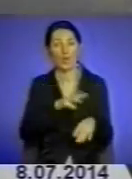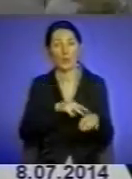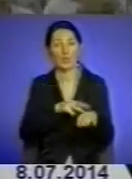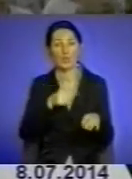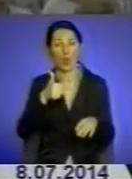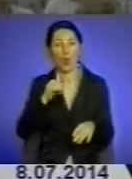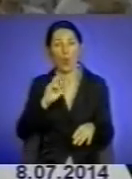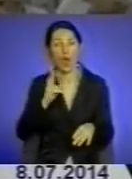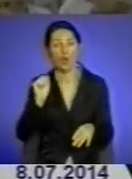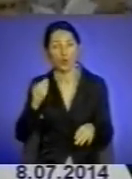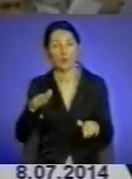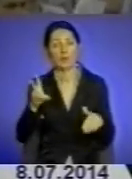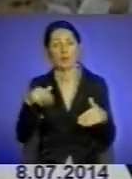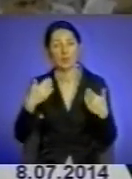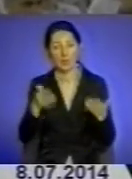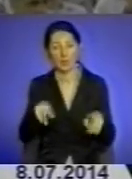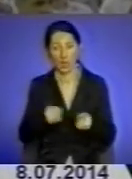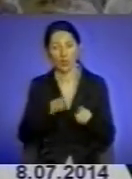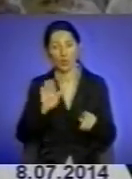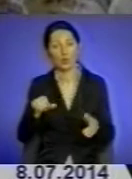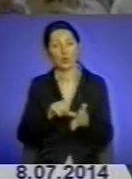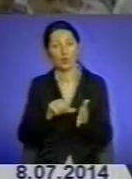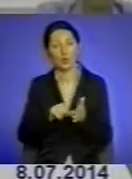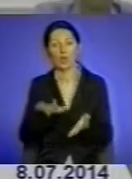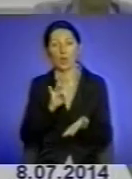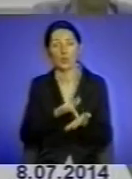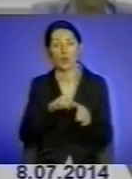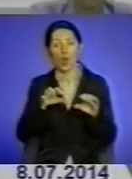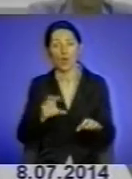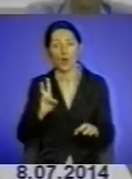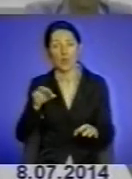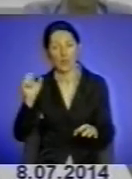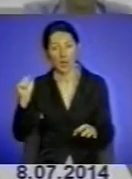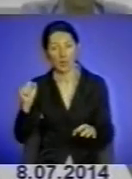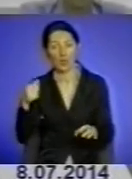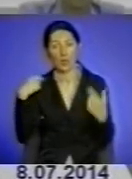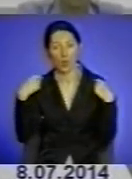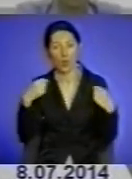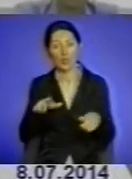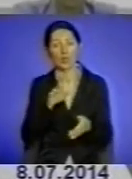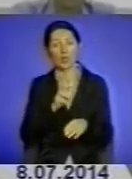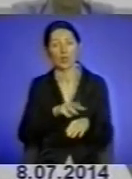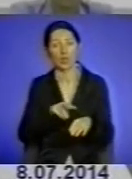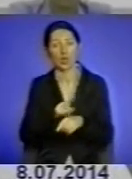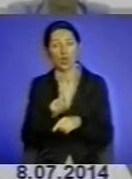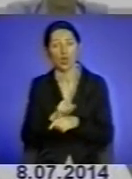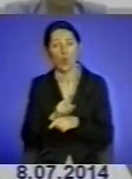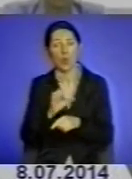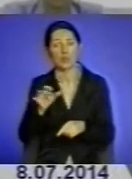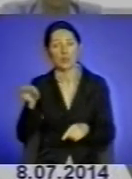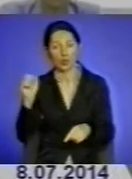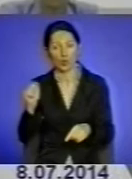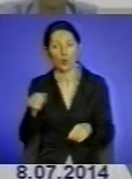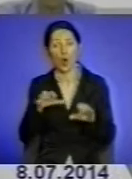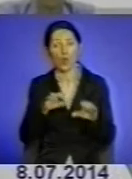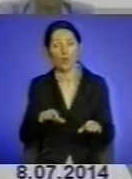На представленні також були присутні міський голова Сергій Надал, прокурор міста Тернополя Віталій Сідоров, голова громадської ради при управлінні МВС України в